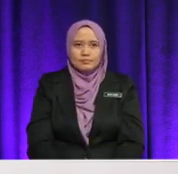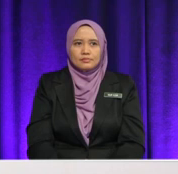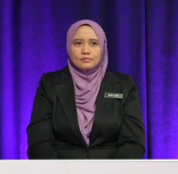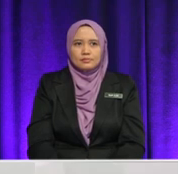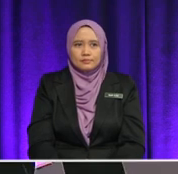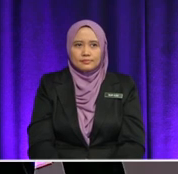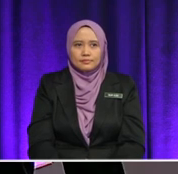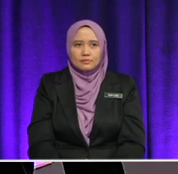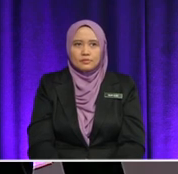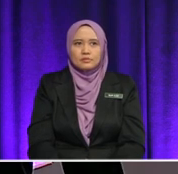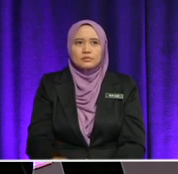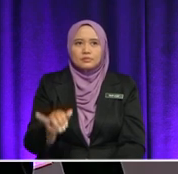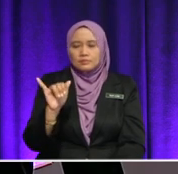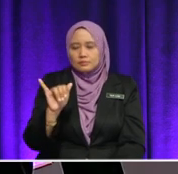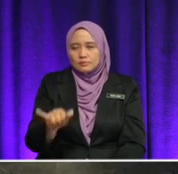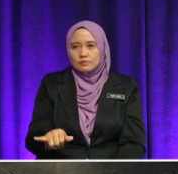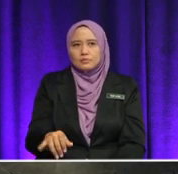itulah dia